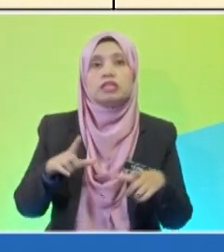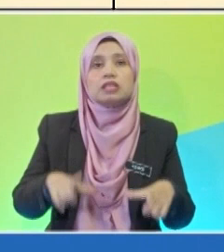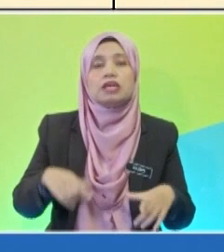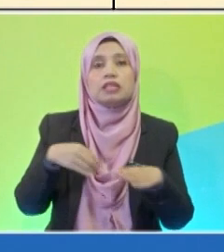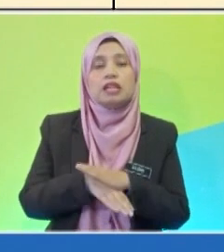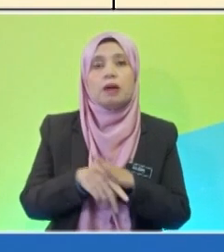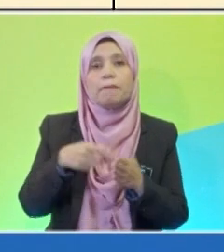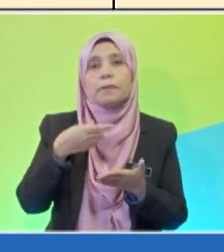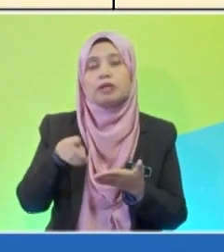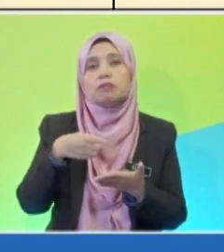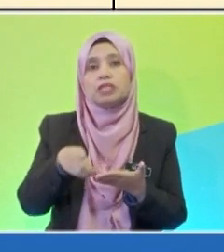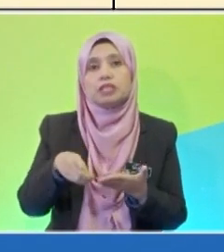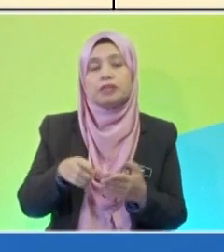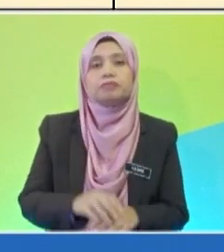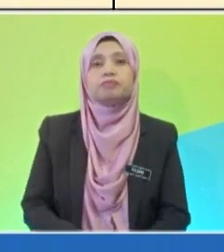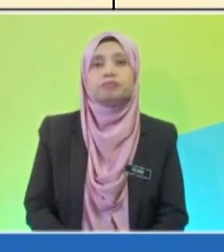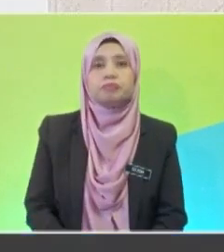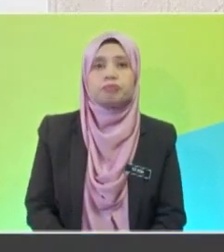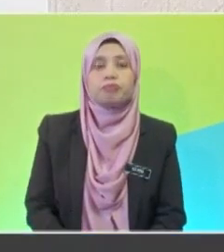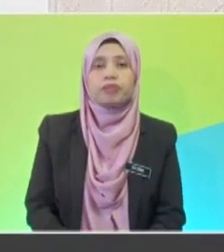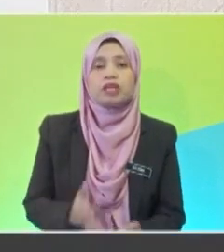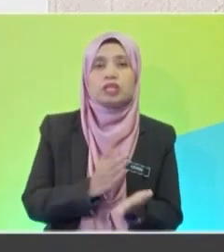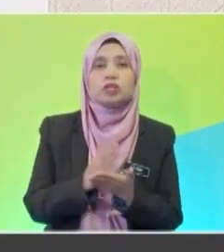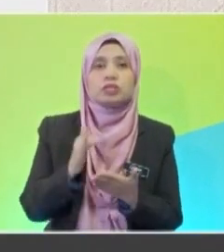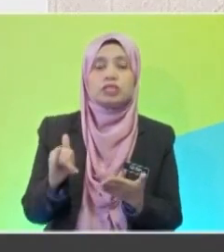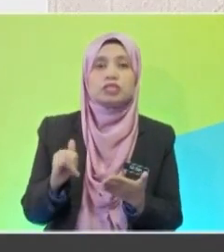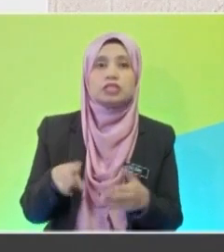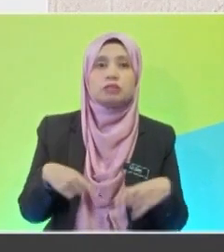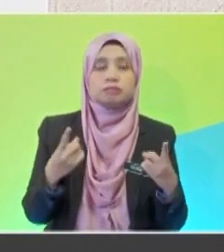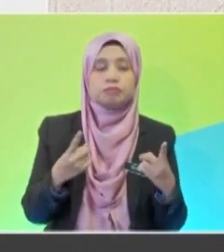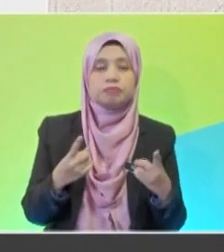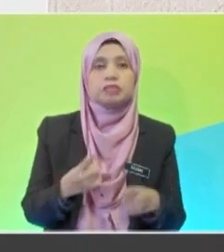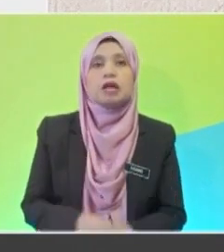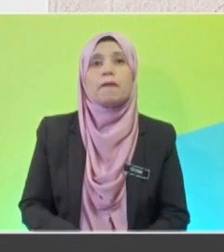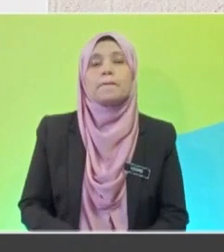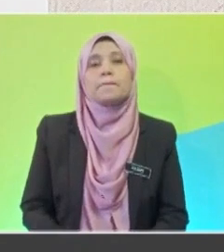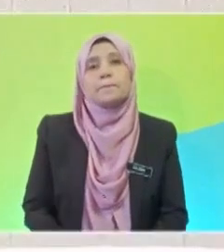dalam perbelanjaan seperti ini. Okey, seterusnya kita pergi lagi akaun perdagangan.